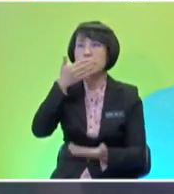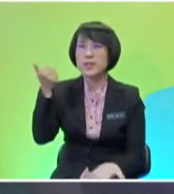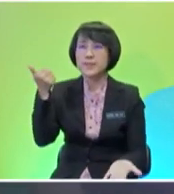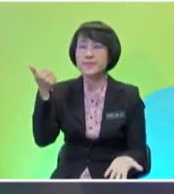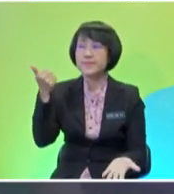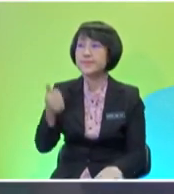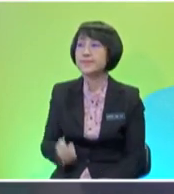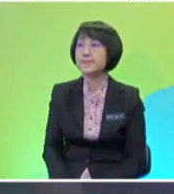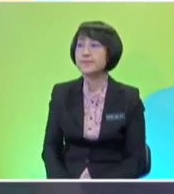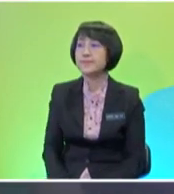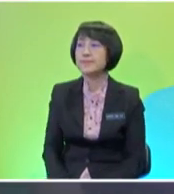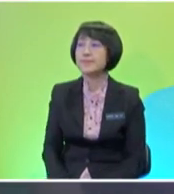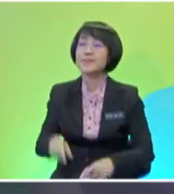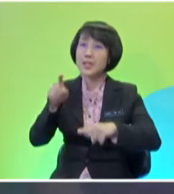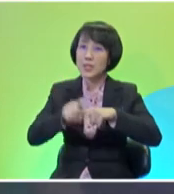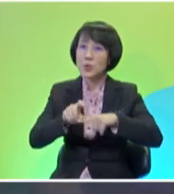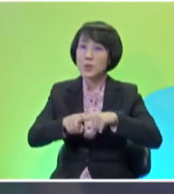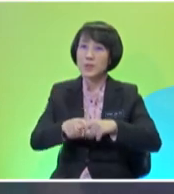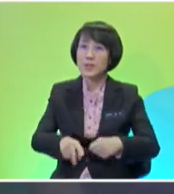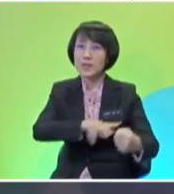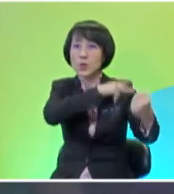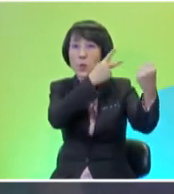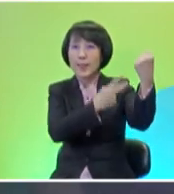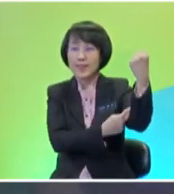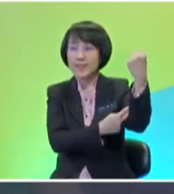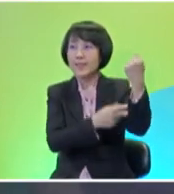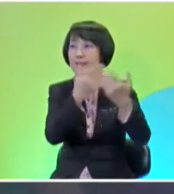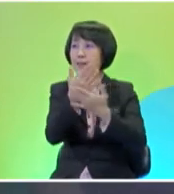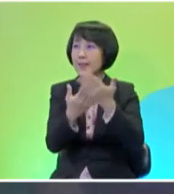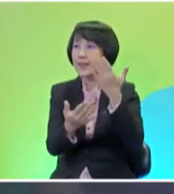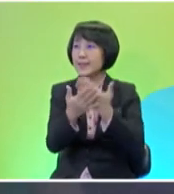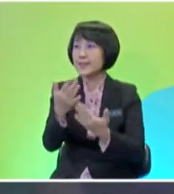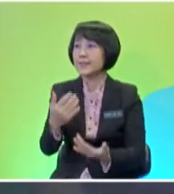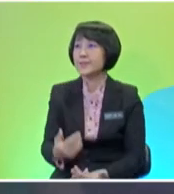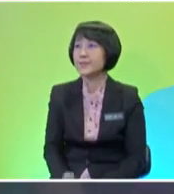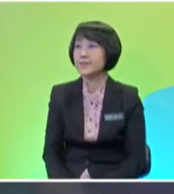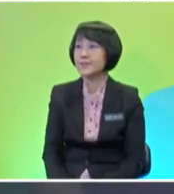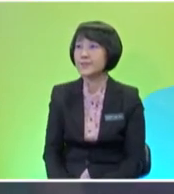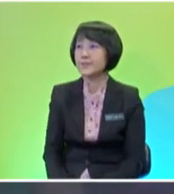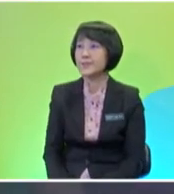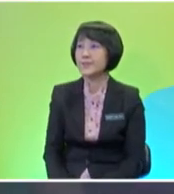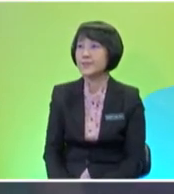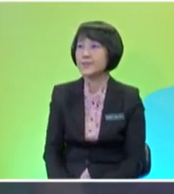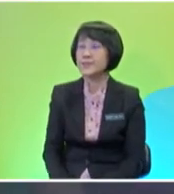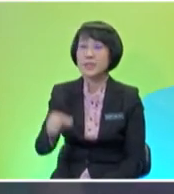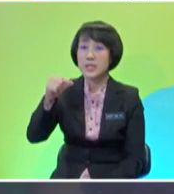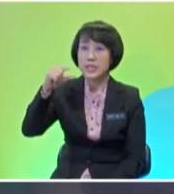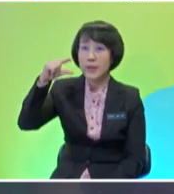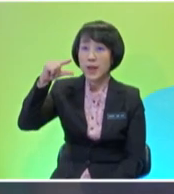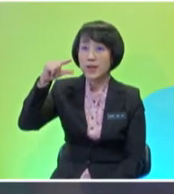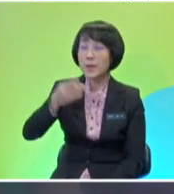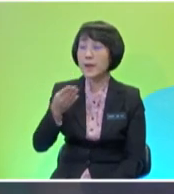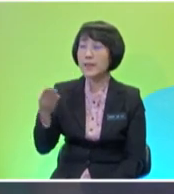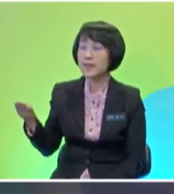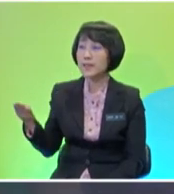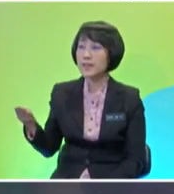Okey, bergantung pada kekuatan tangan. Kekuatan tangan. Tapi sebenarnya bergantung pada ketebalan alat bahan ni juga. Okey. Okey,